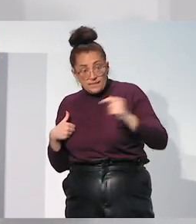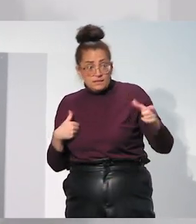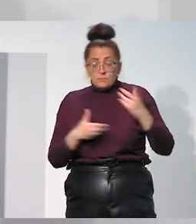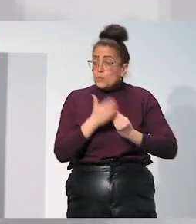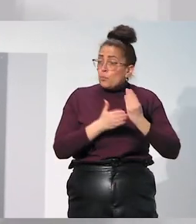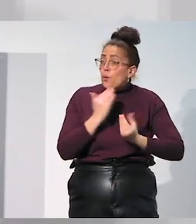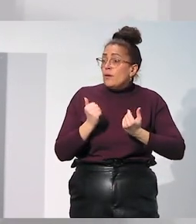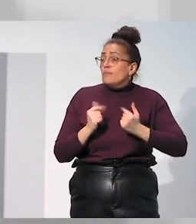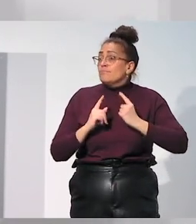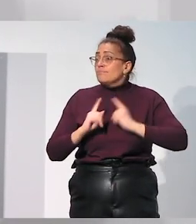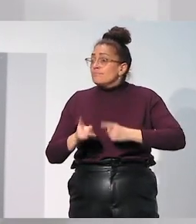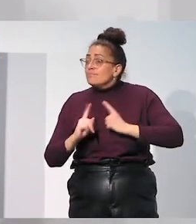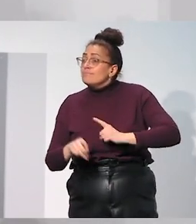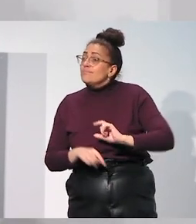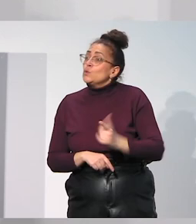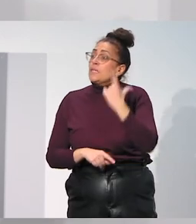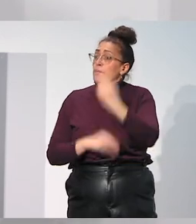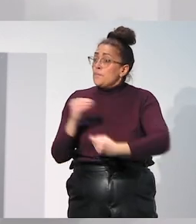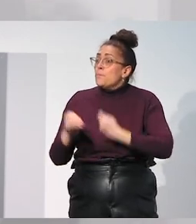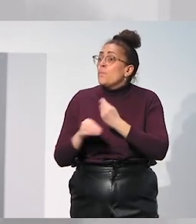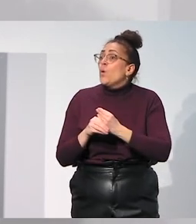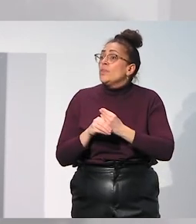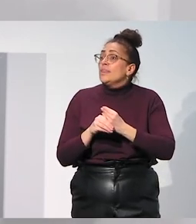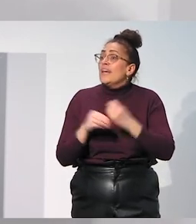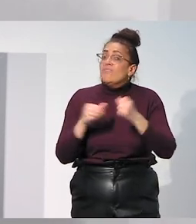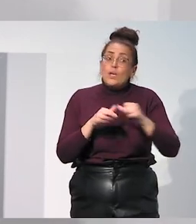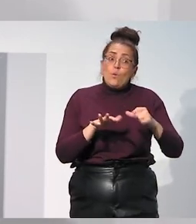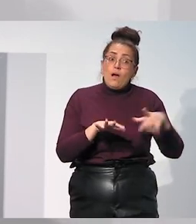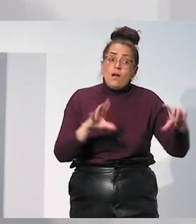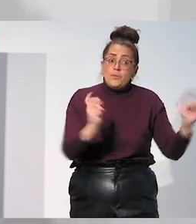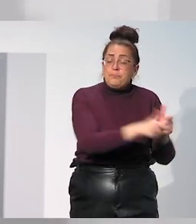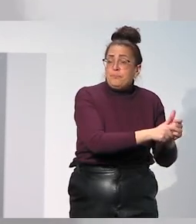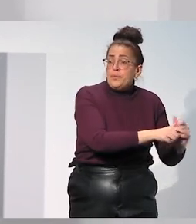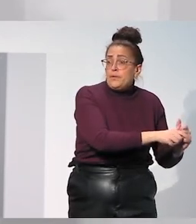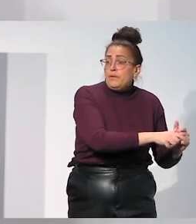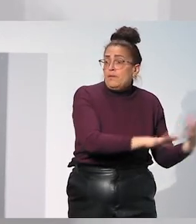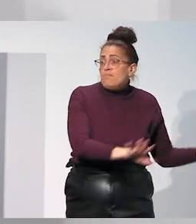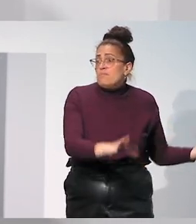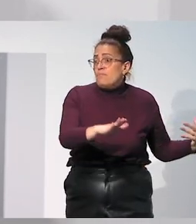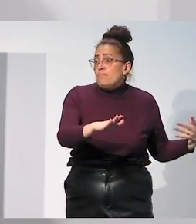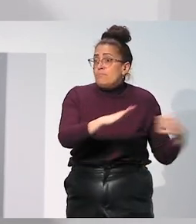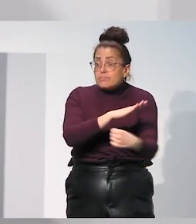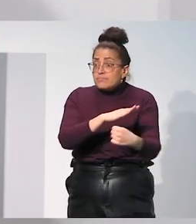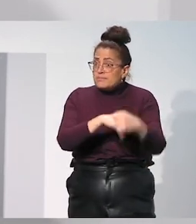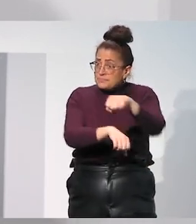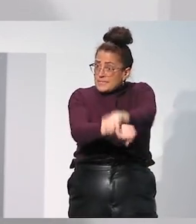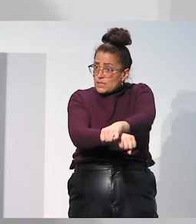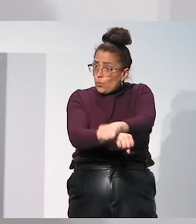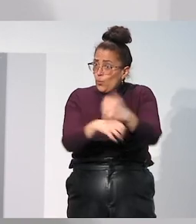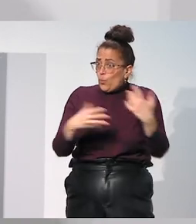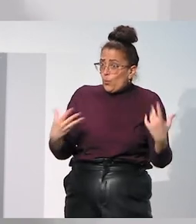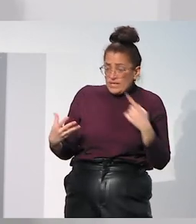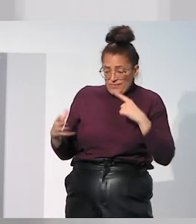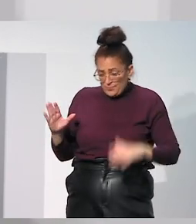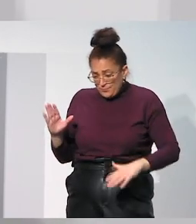Guerre mondiale. Elle est née en 37. Quand elle a 2 ans, il part prisonnier. Et pendant toutes les années où